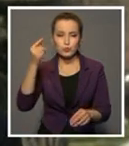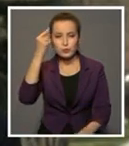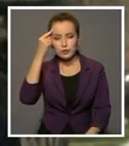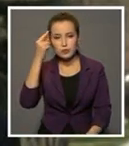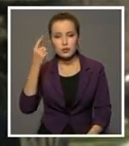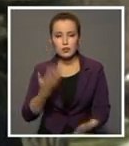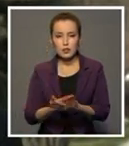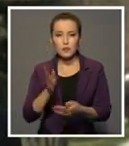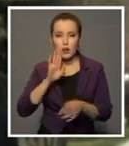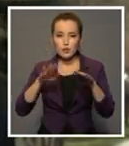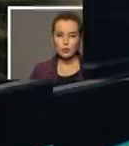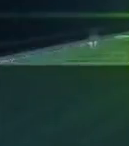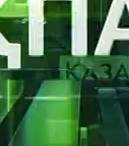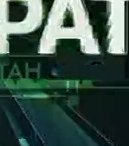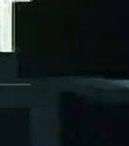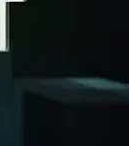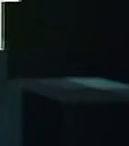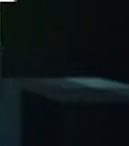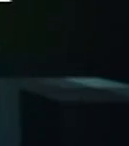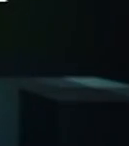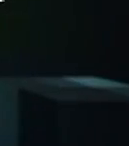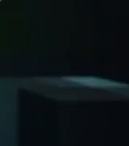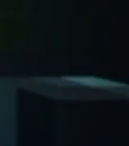деңгейі төмендемек.